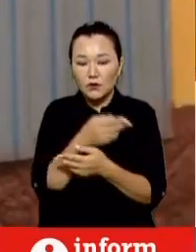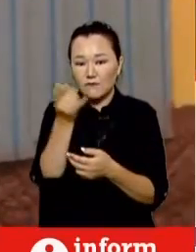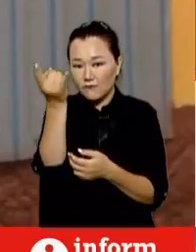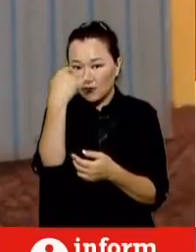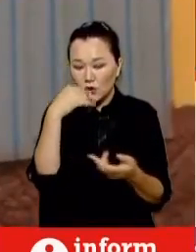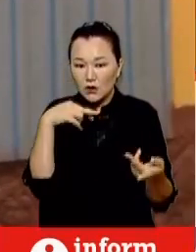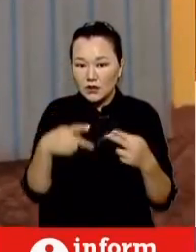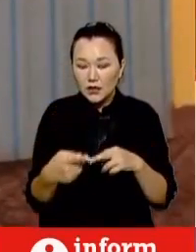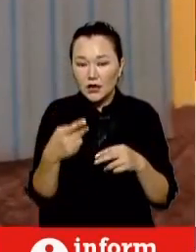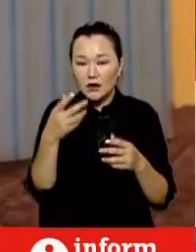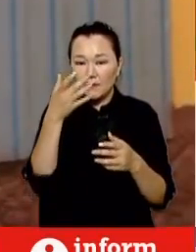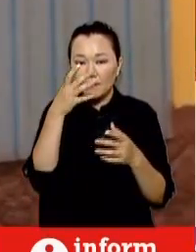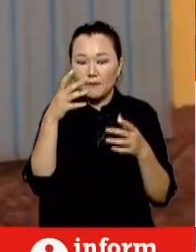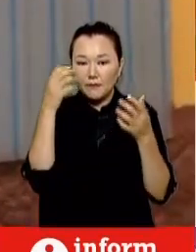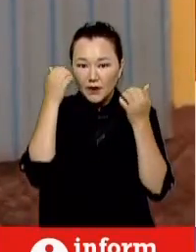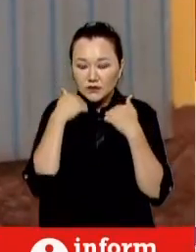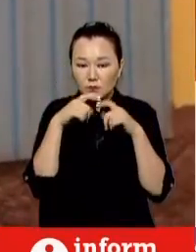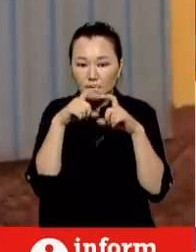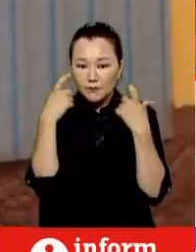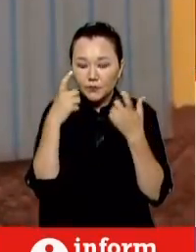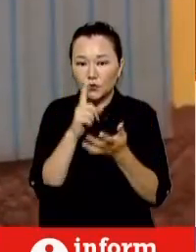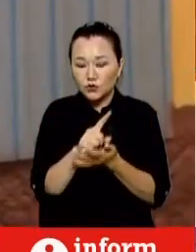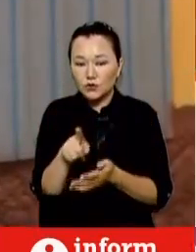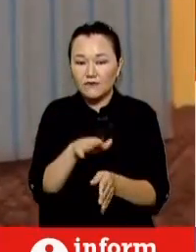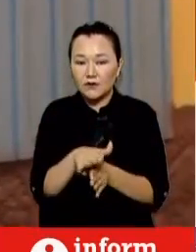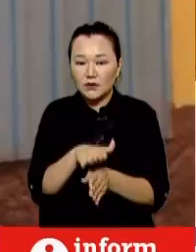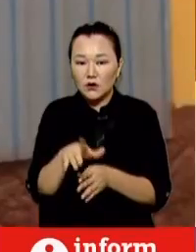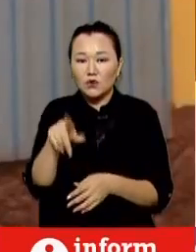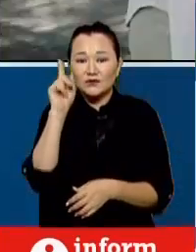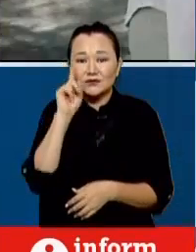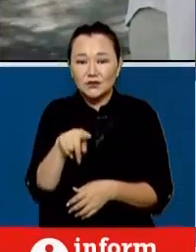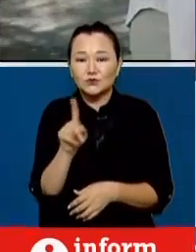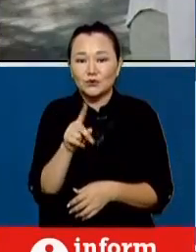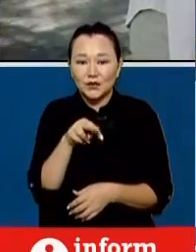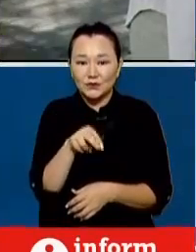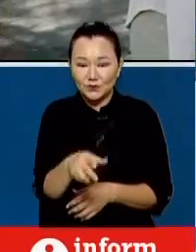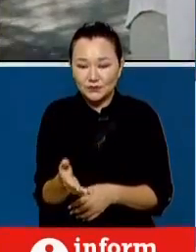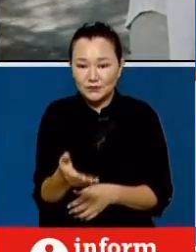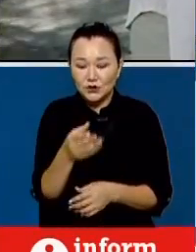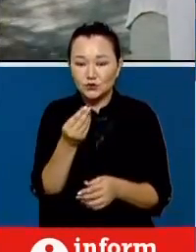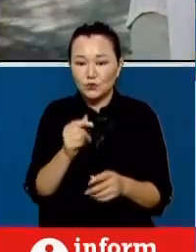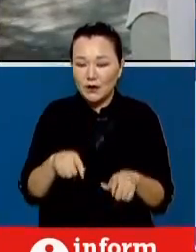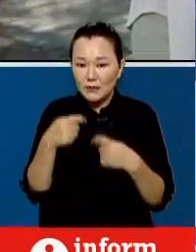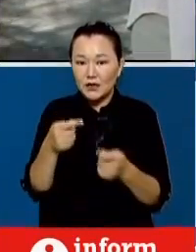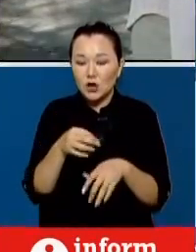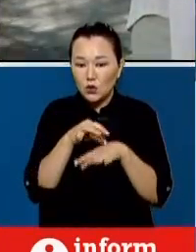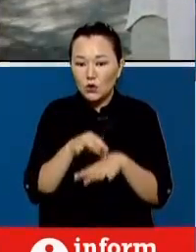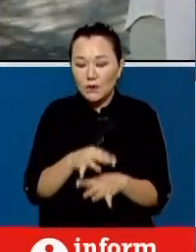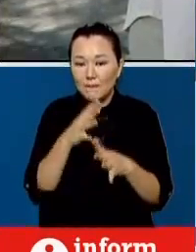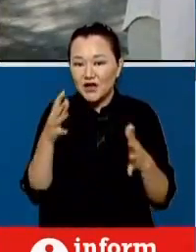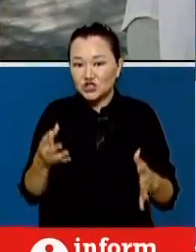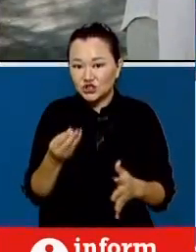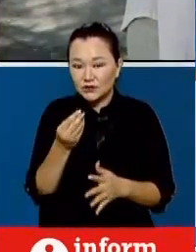одеть, значит, маску медицинскую. Все это он делал, он знал уже, на что идет. Суммы, передаваемые курьерам, большие. От